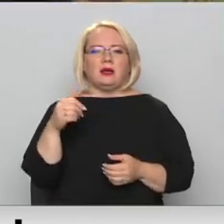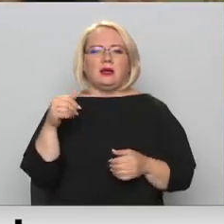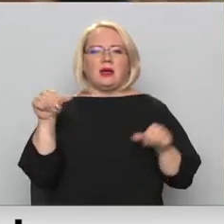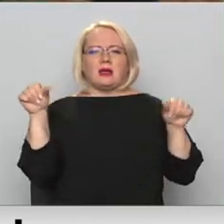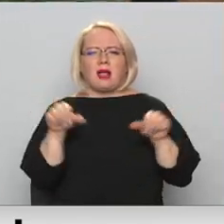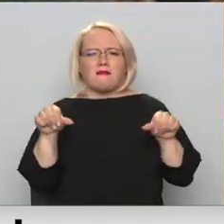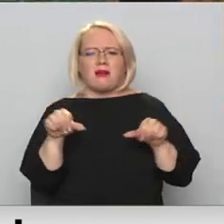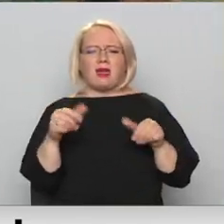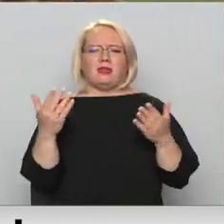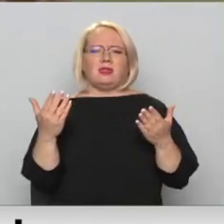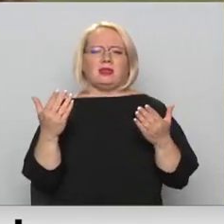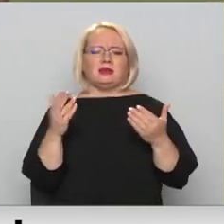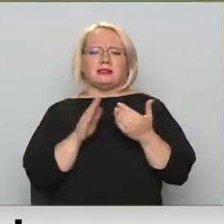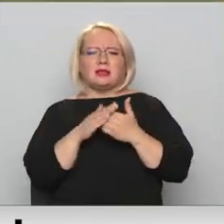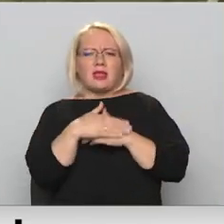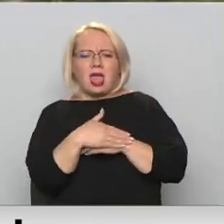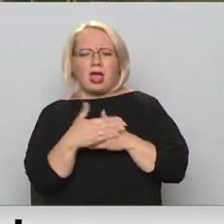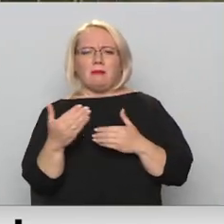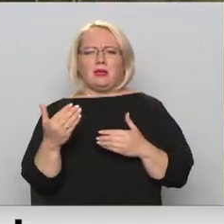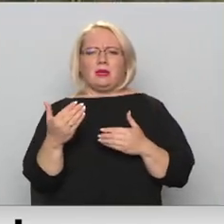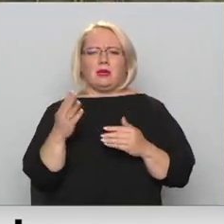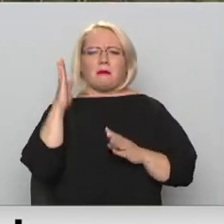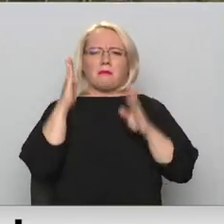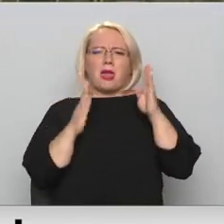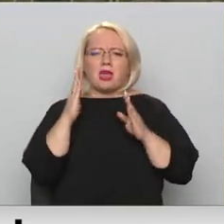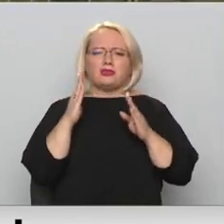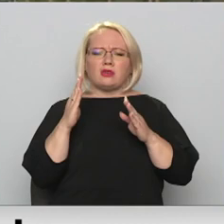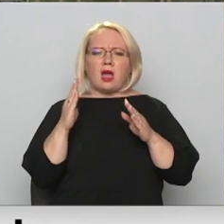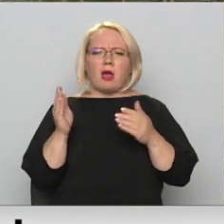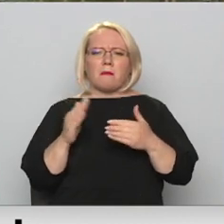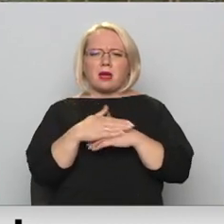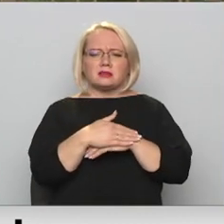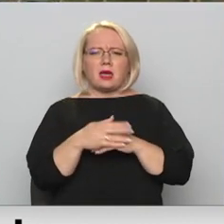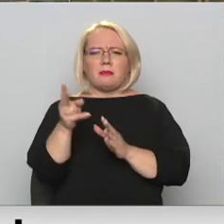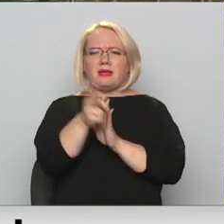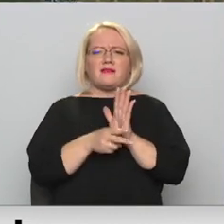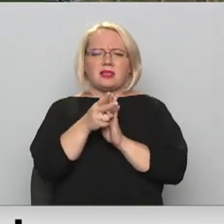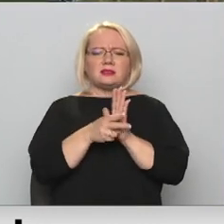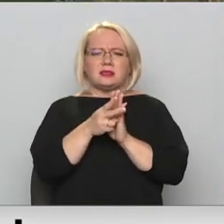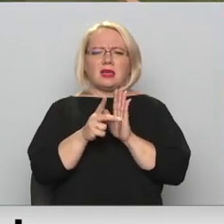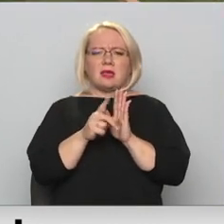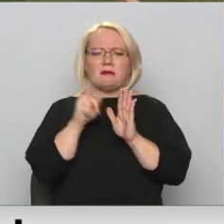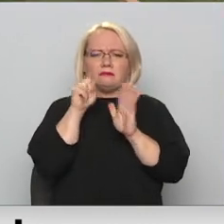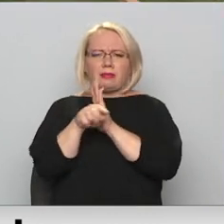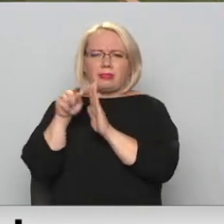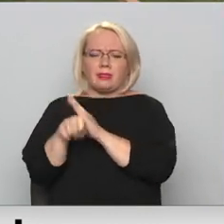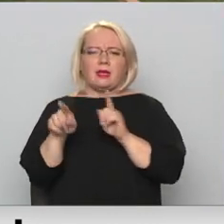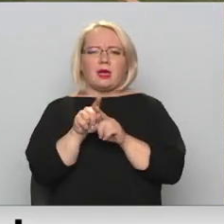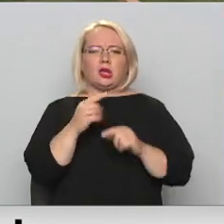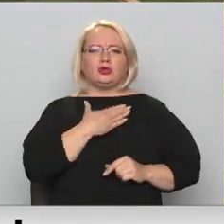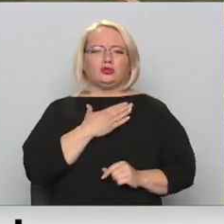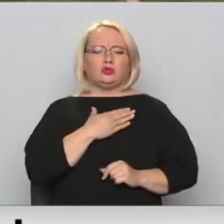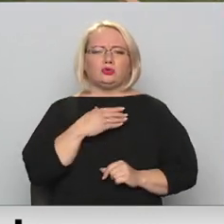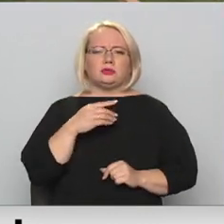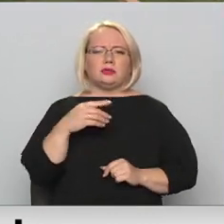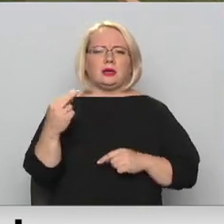kafejnīcas, slēpņi, kas ir, teiksim, mežā saslēpti, pa vilcieniem braucu. Teiksim, Darvins